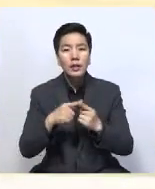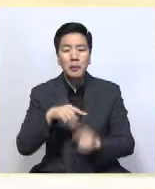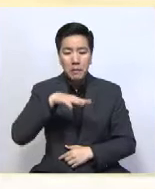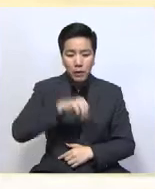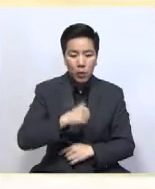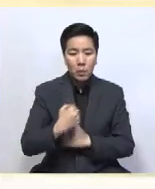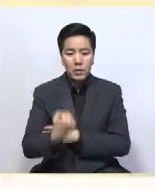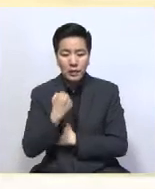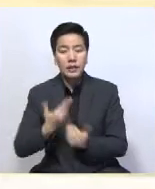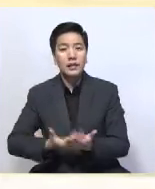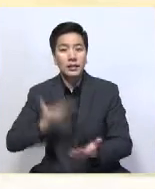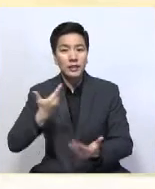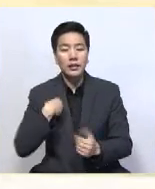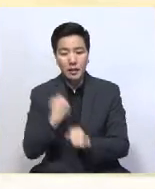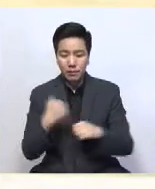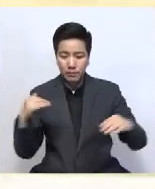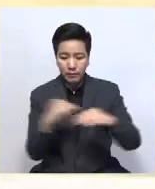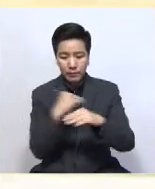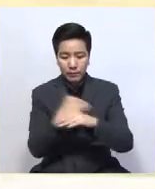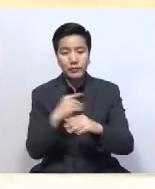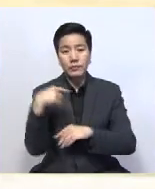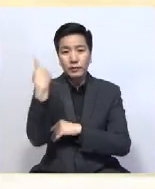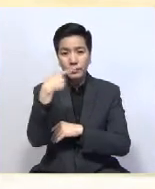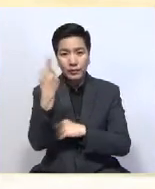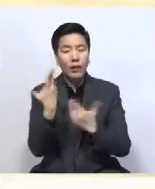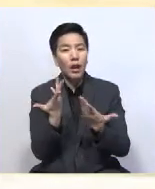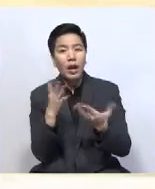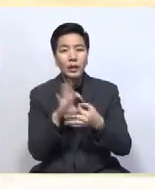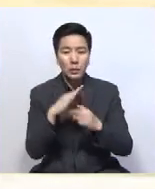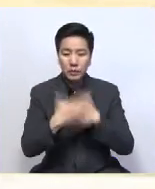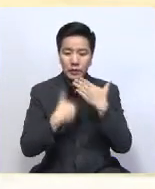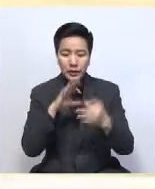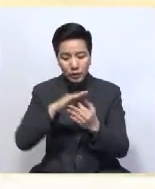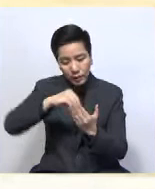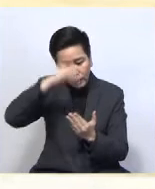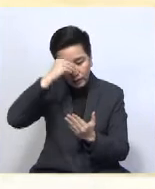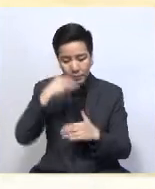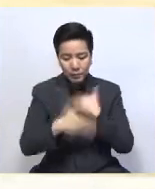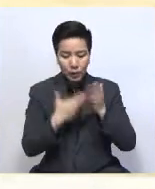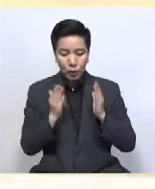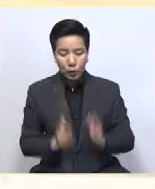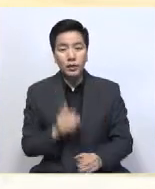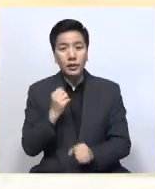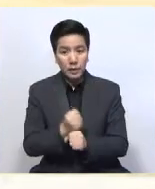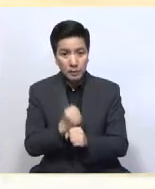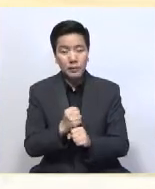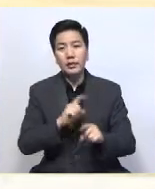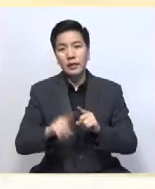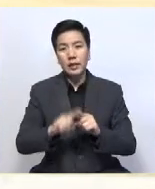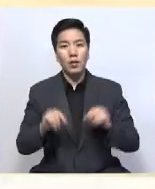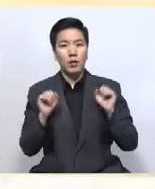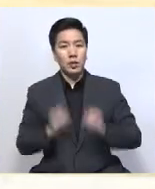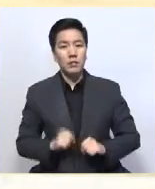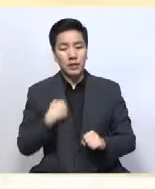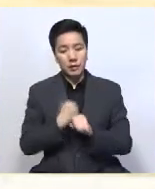งยืนการพัฒนาด้านการคมนาคมการท่องเที่ยวรวมถึงการพัฒนาด้านการศึกษาเพื่อพัฒนากำลังคนให้มีความสามารถ